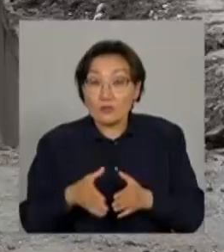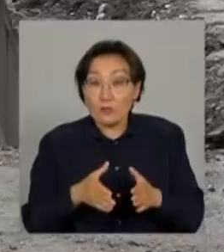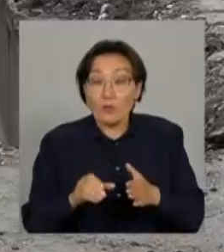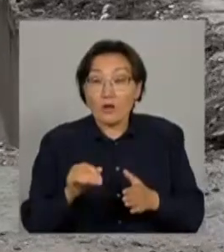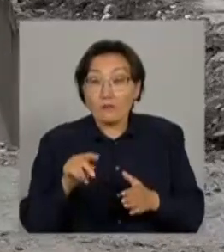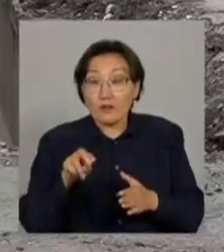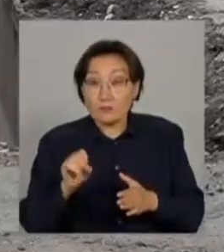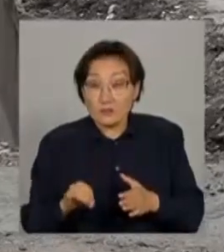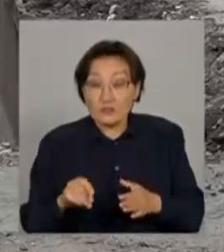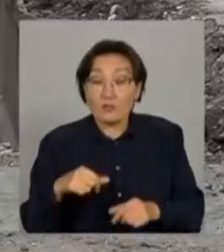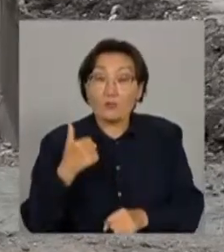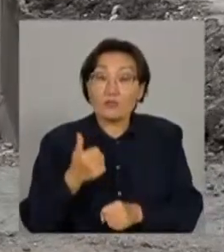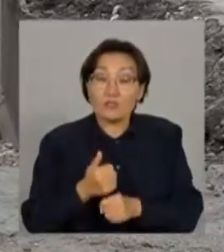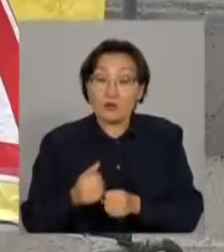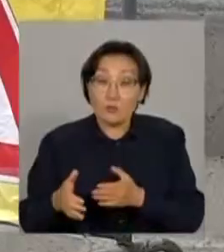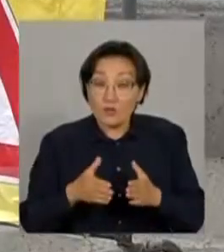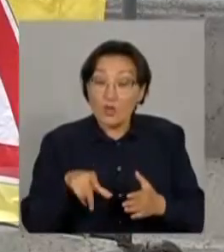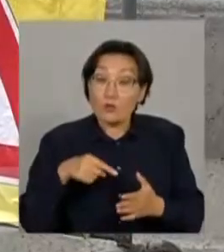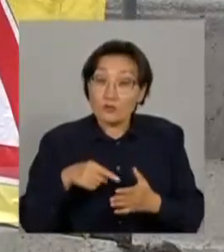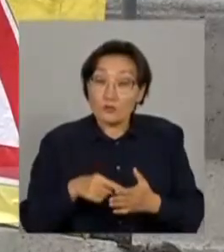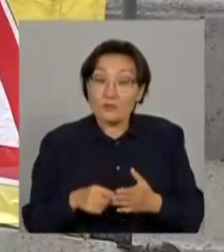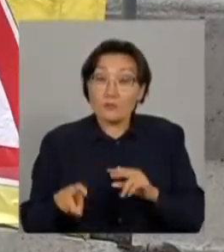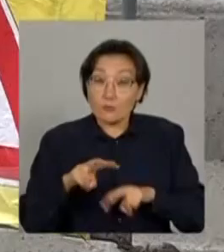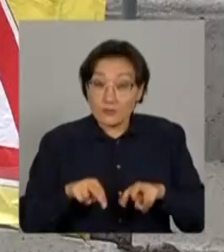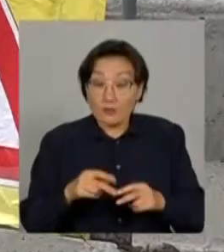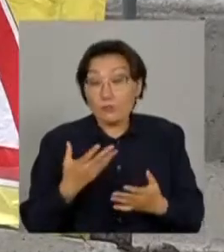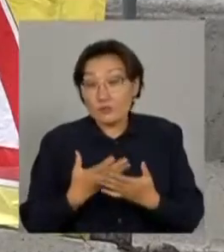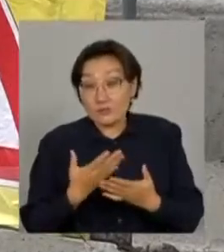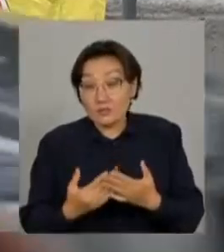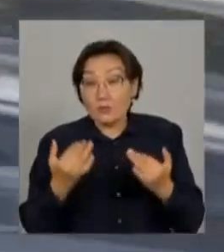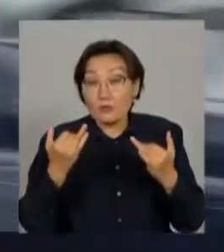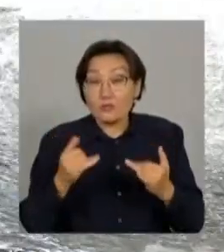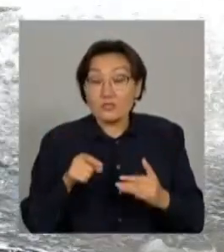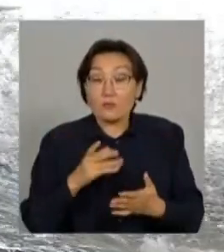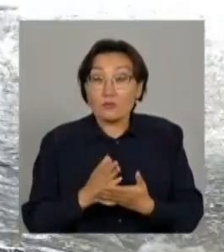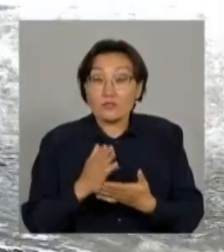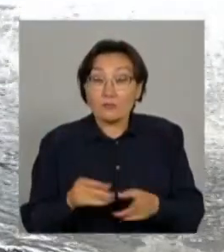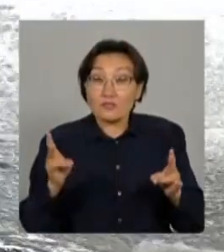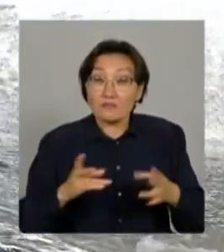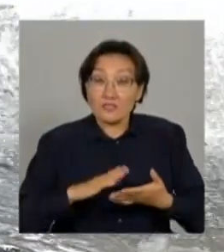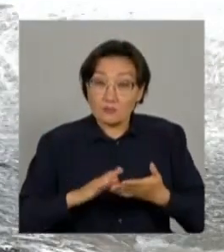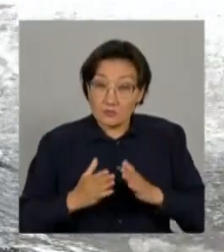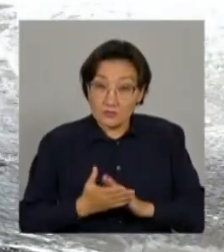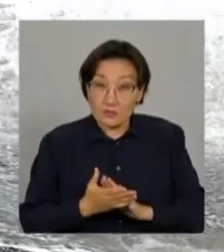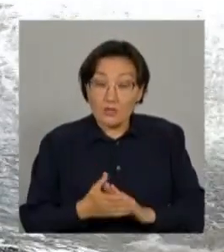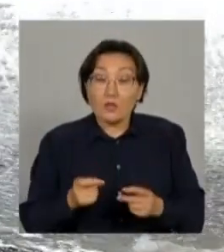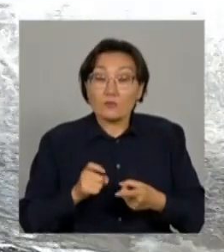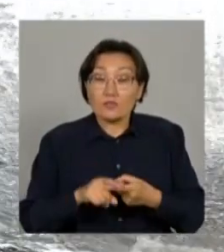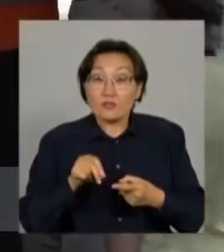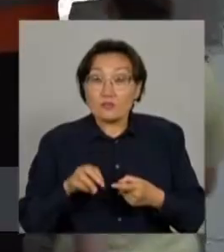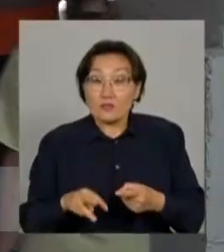проспекта Аль-Фараби, одной из главных магистралей города. Обследование показало, что сейчас он находится в аварийном состоянии, в связи с